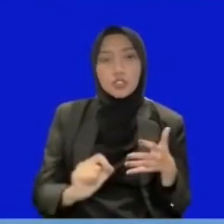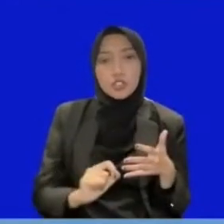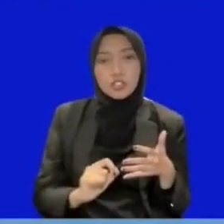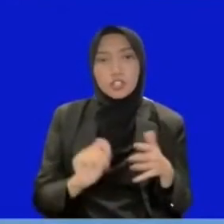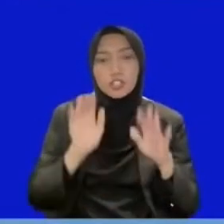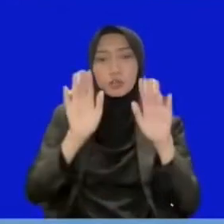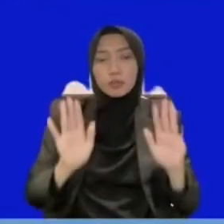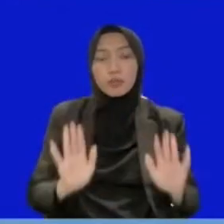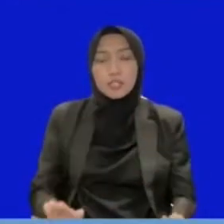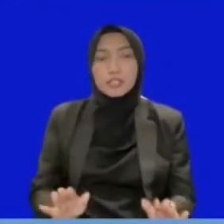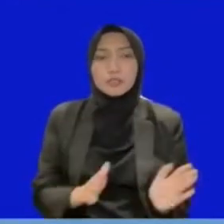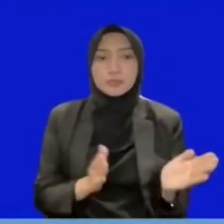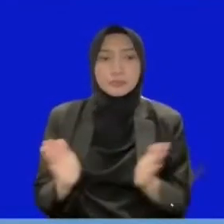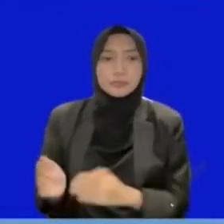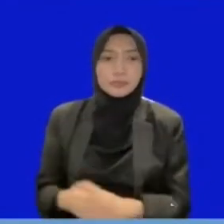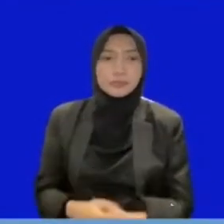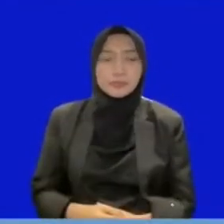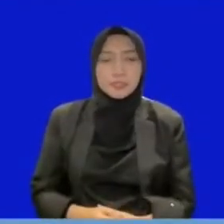pameran. Next.